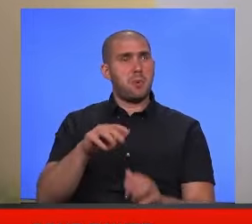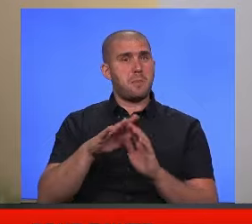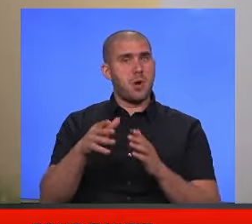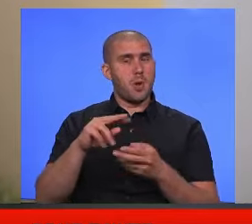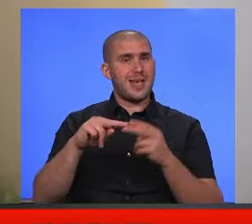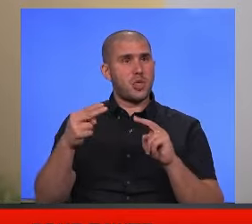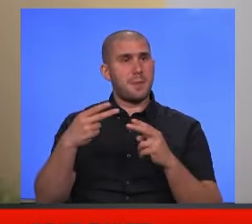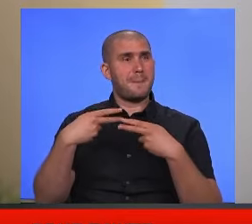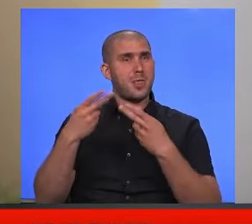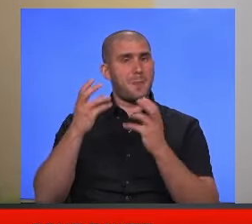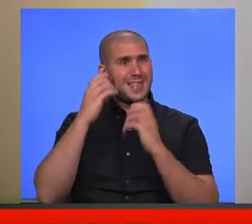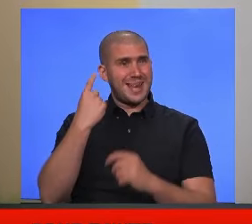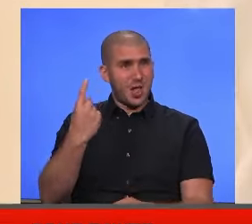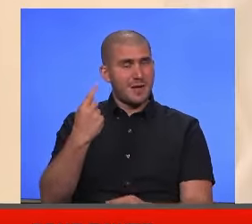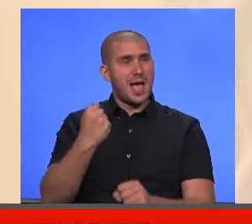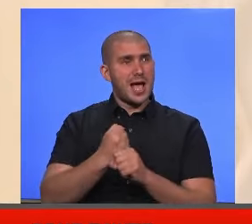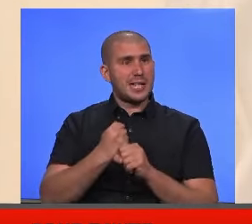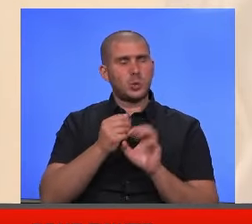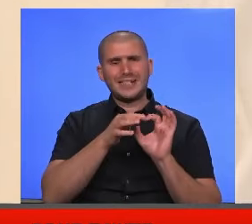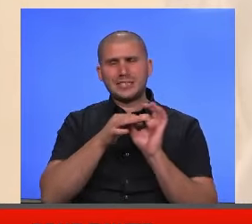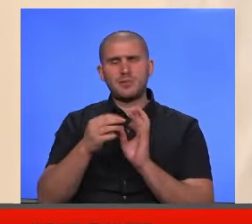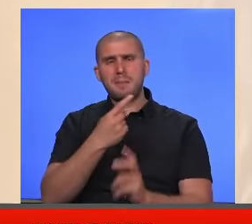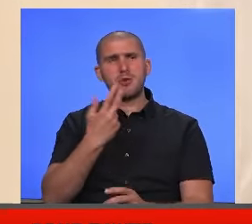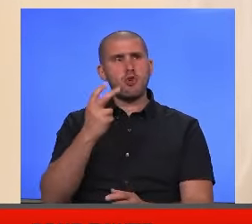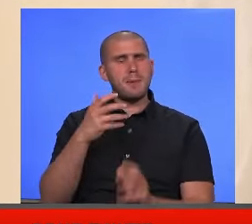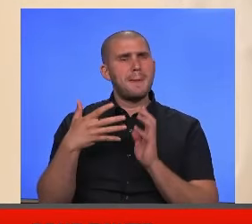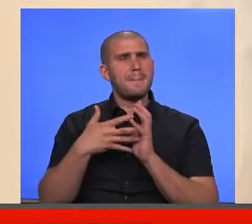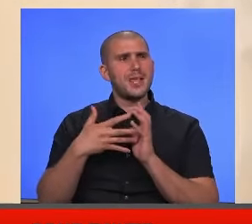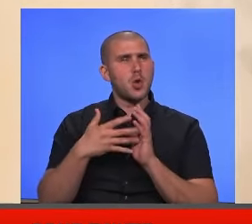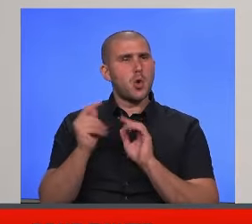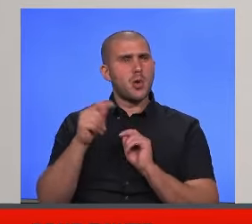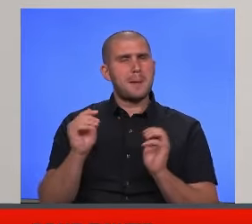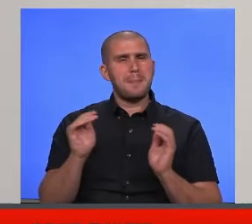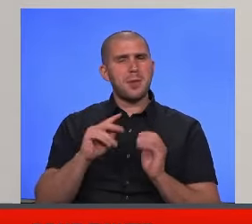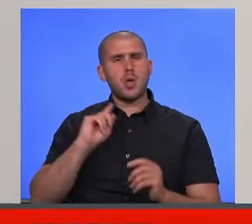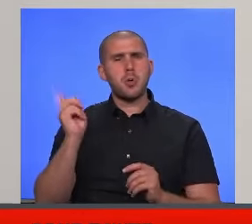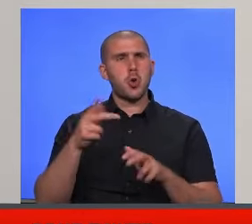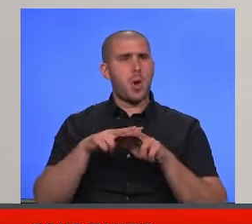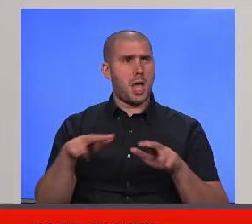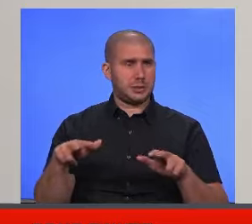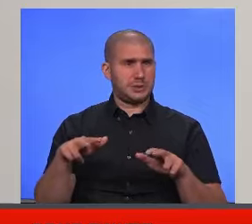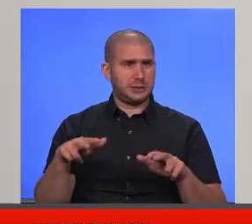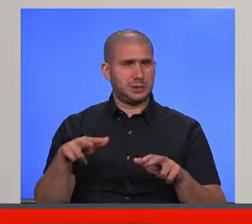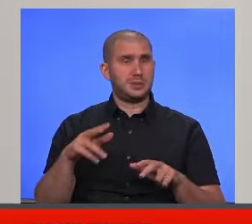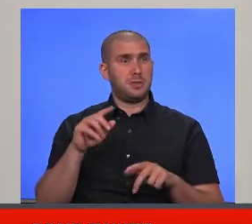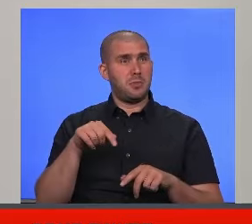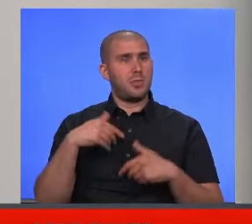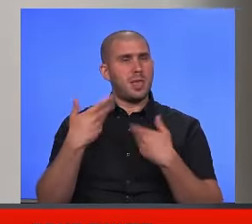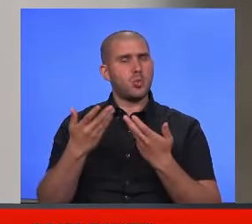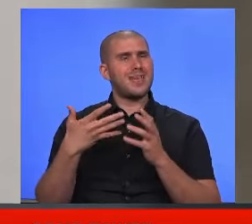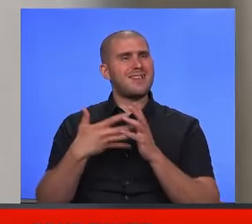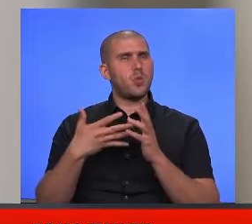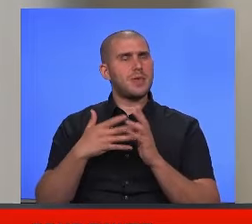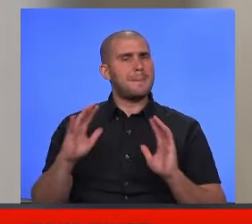בבית החולים איכילוב, עשו את הריצופים ל-130 הבדיקות שהגיעו מפגיות ברחבי הארץ, ומכאן סיפקו את